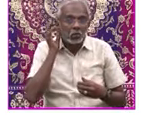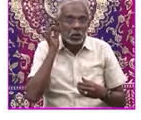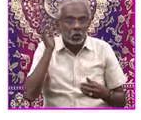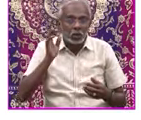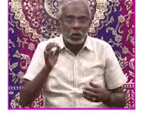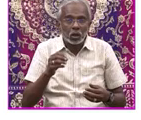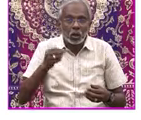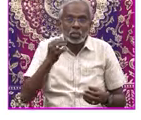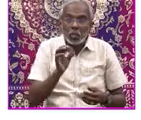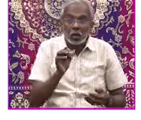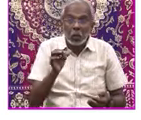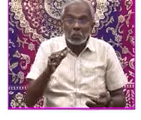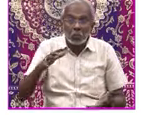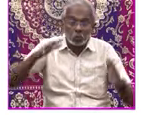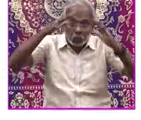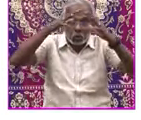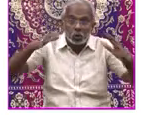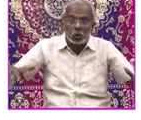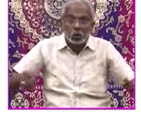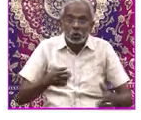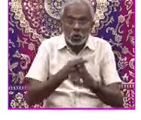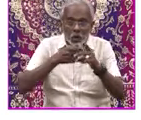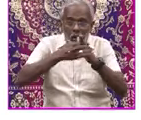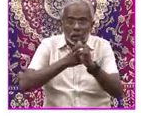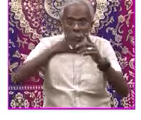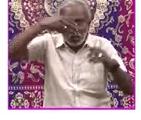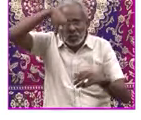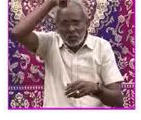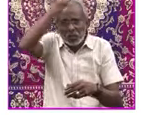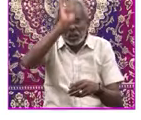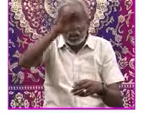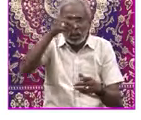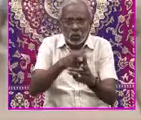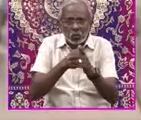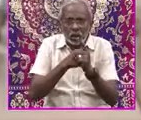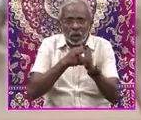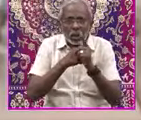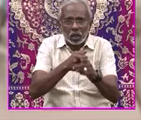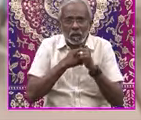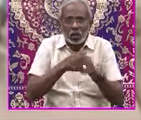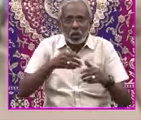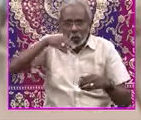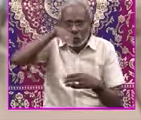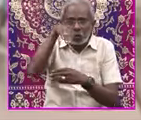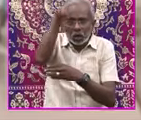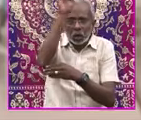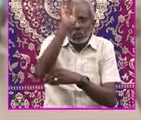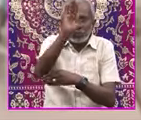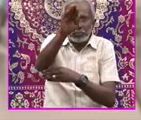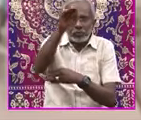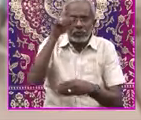மணிக்குவியல், பொற்குவியல், யானை, குதிரை, ஒட்டகம், இவற்றையெல்லாம்